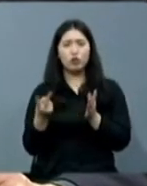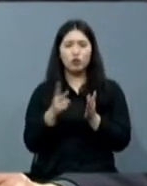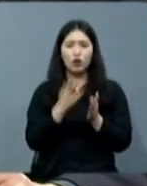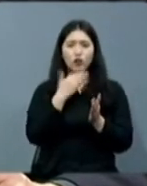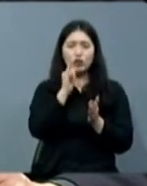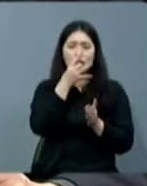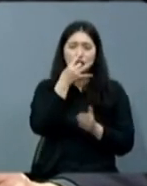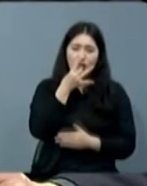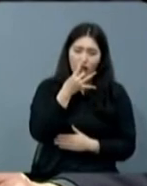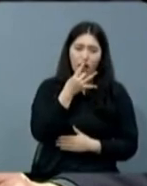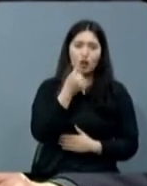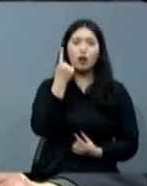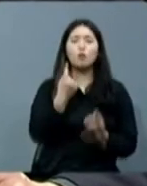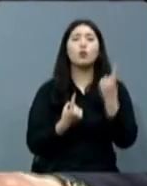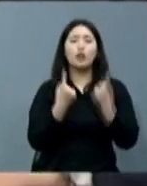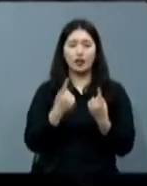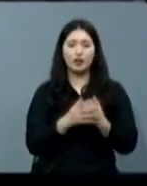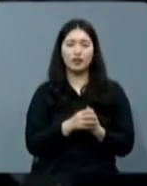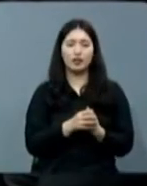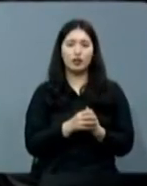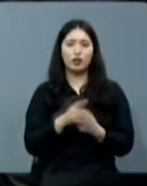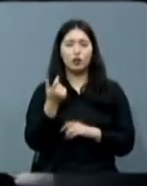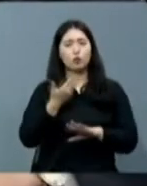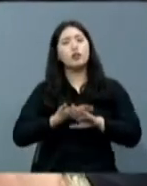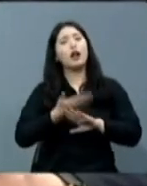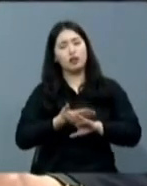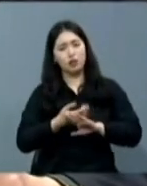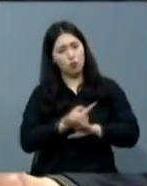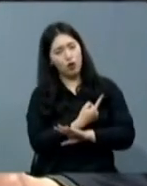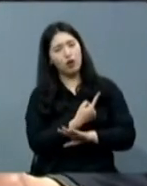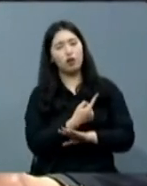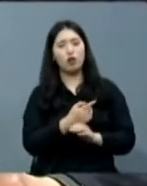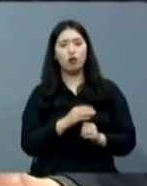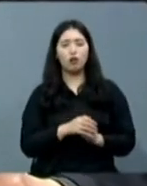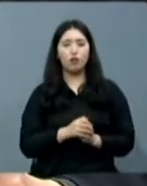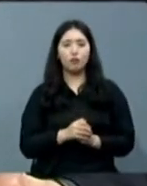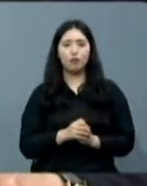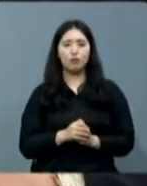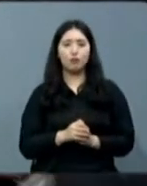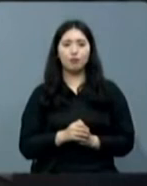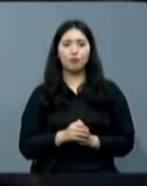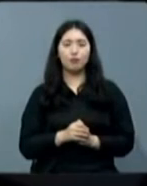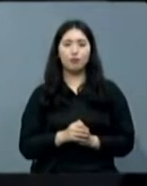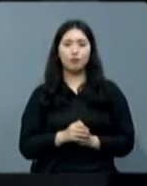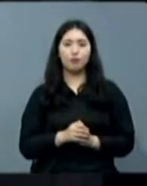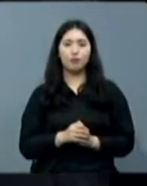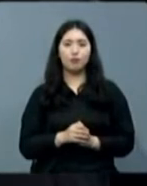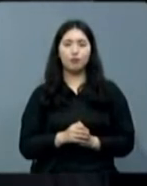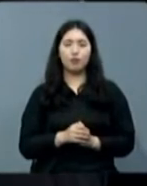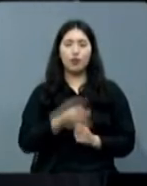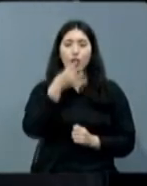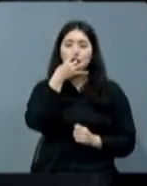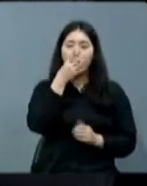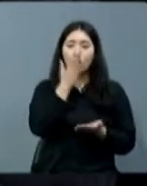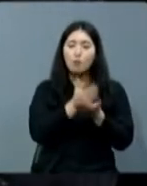주곡인 쌀이라든가 이런 거보다는 예. 좀 다른 거로 어떤 거? 그러니까 아니 그러니까 뭐 쌀